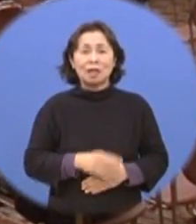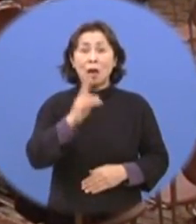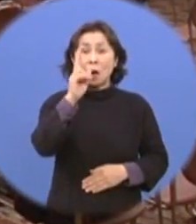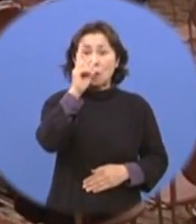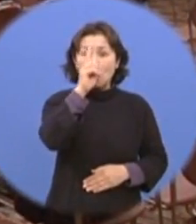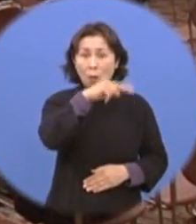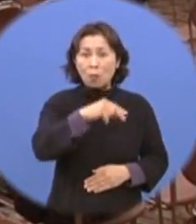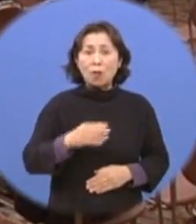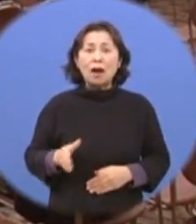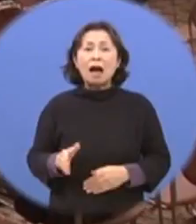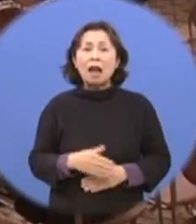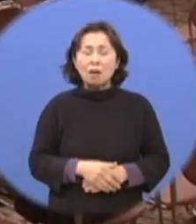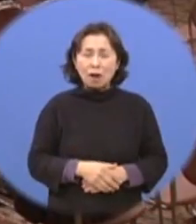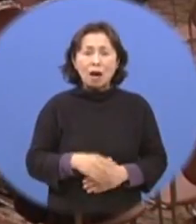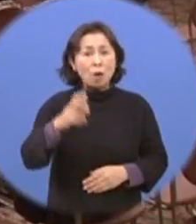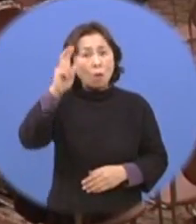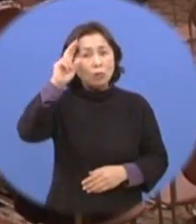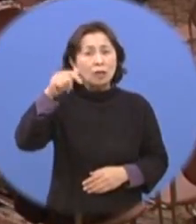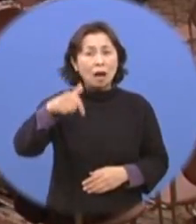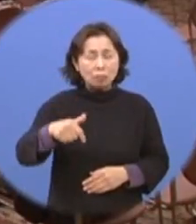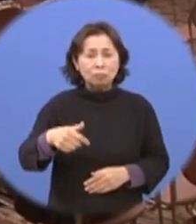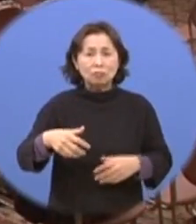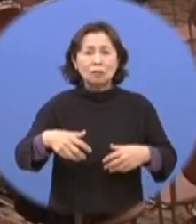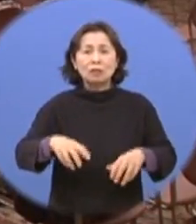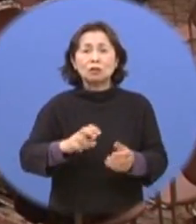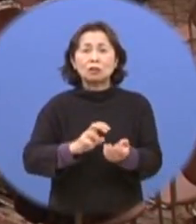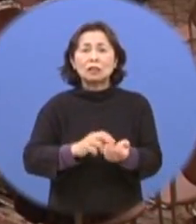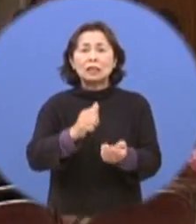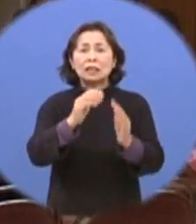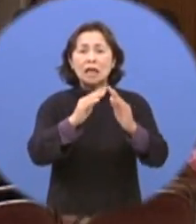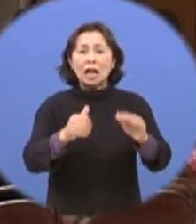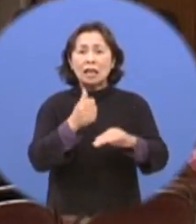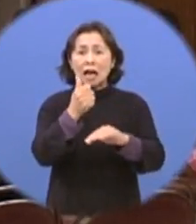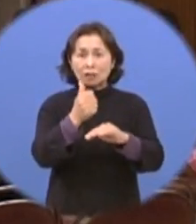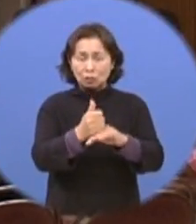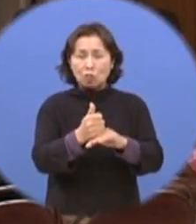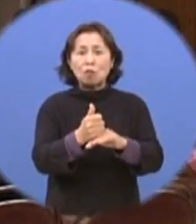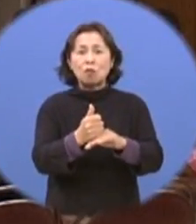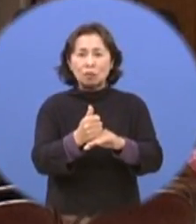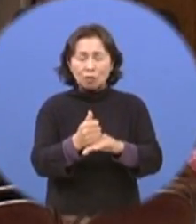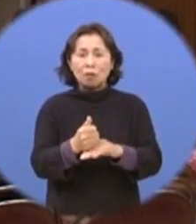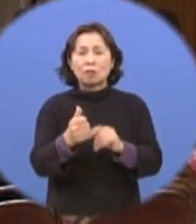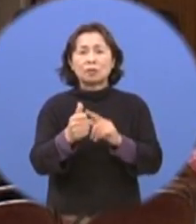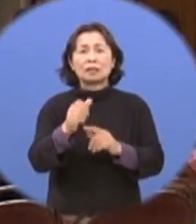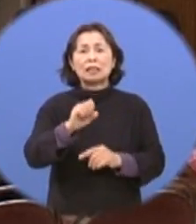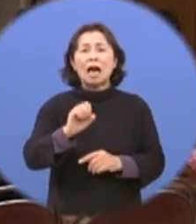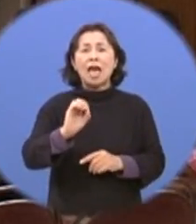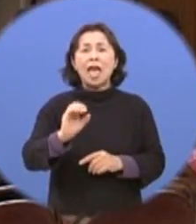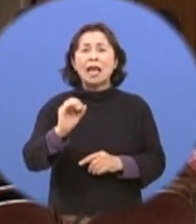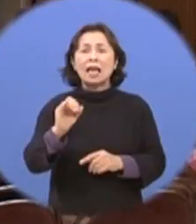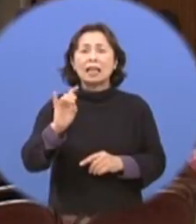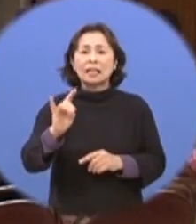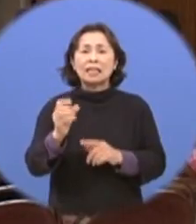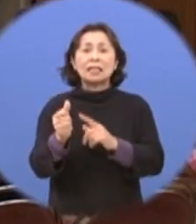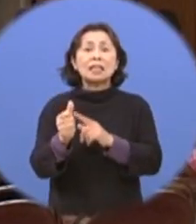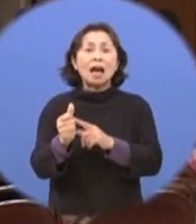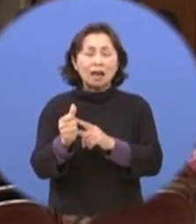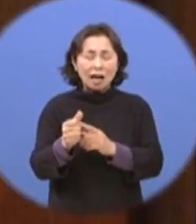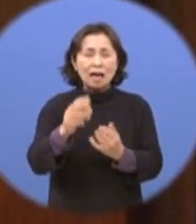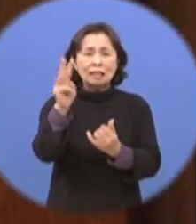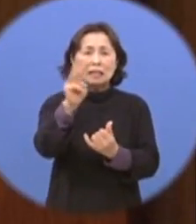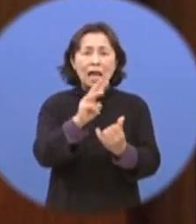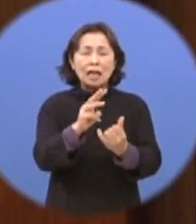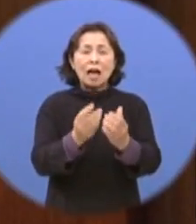獣医師会会長で3良い動物以上研究会幹事の最旧潤さんが災害時に備えた準備と